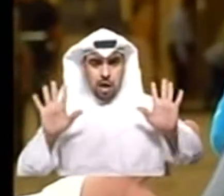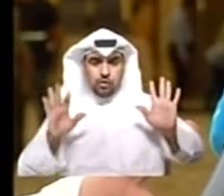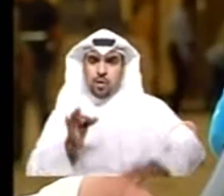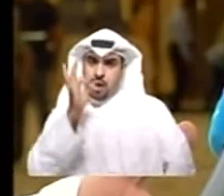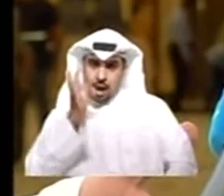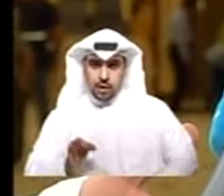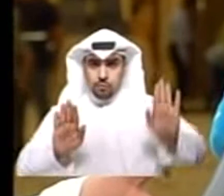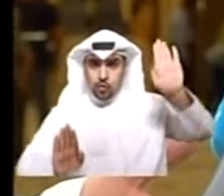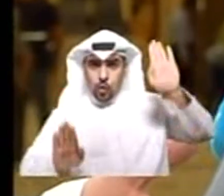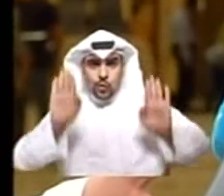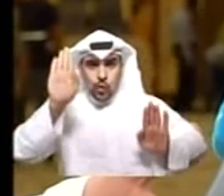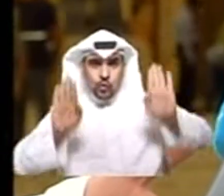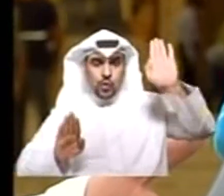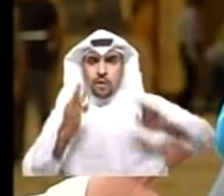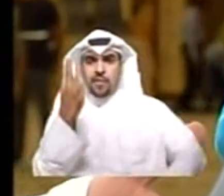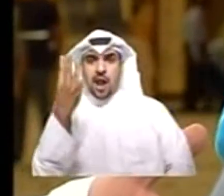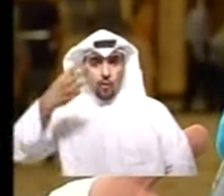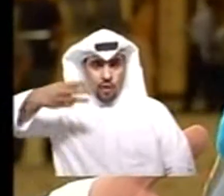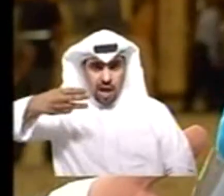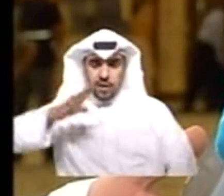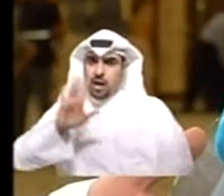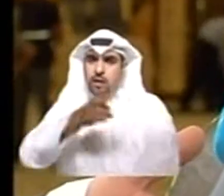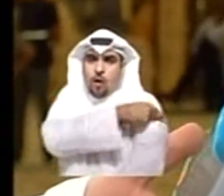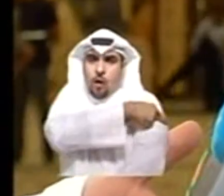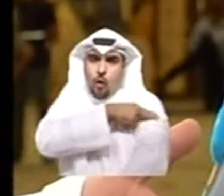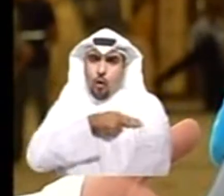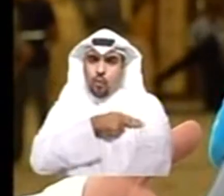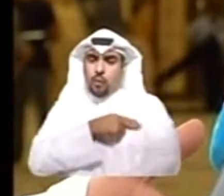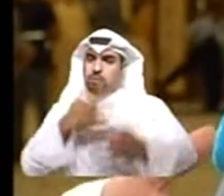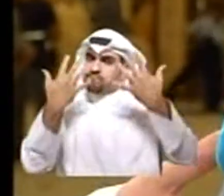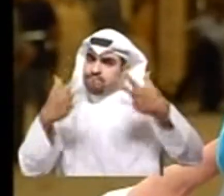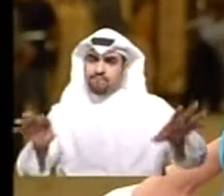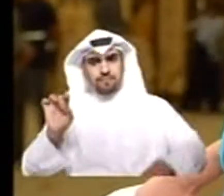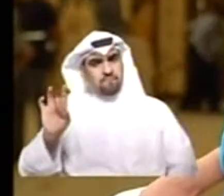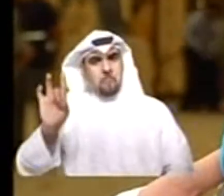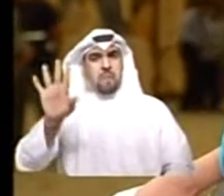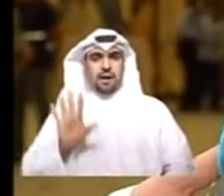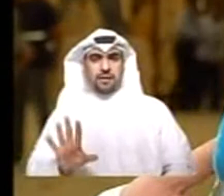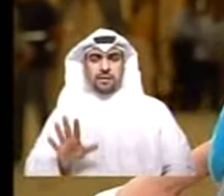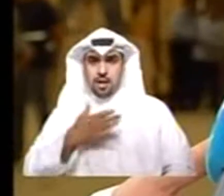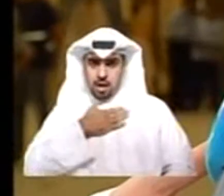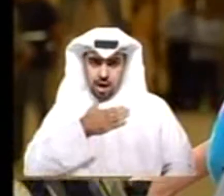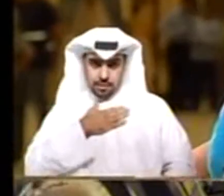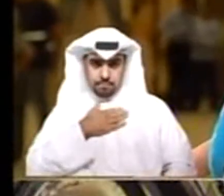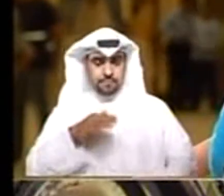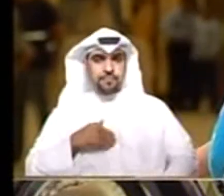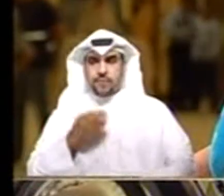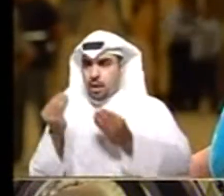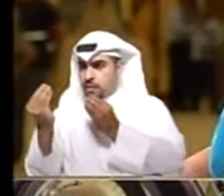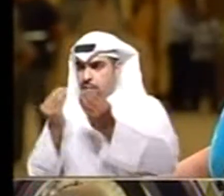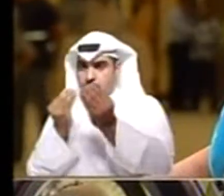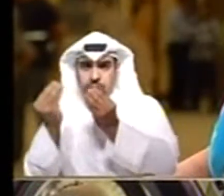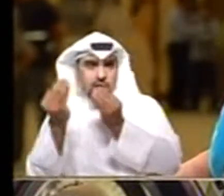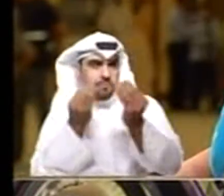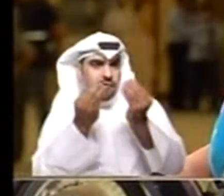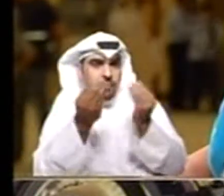لهذه الإجراءات. كرئيس اتخذ كل الإجراءات بعد التشاور مع أخواني أعضاء